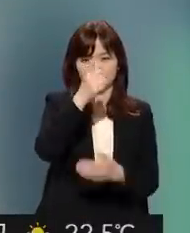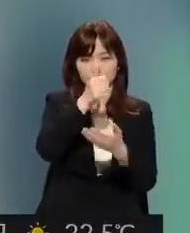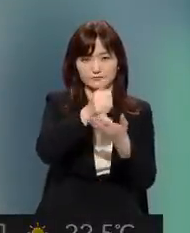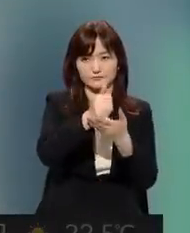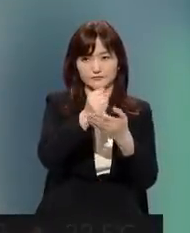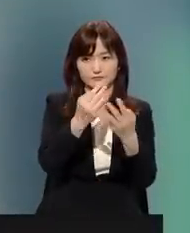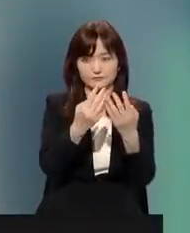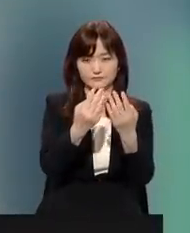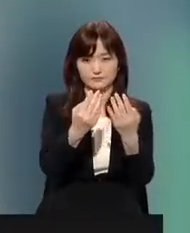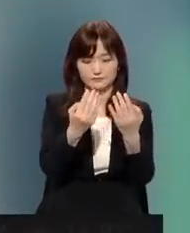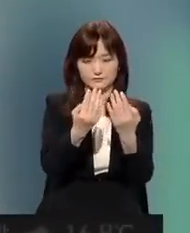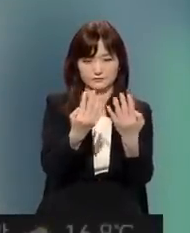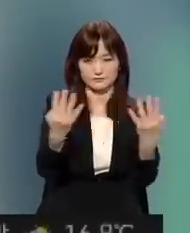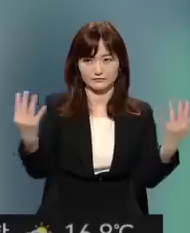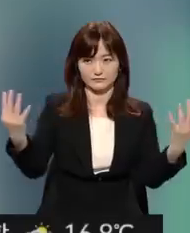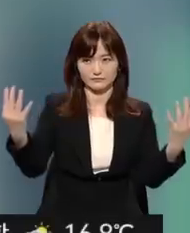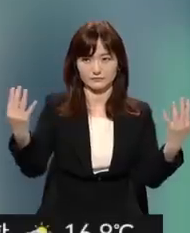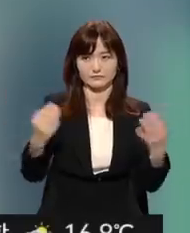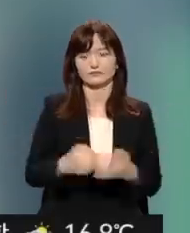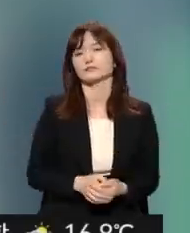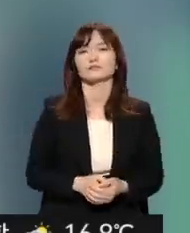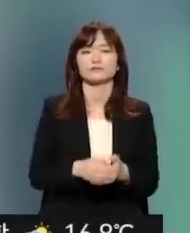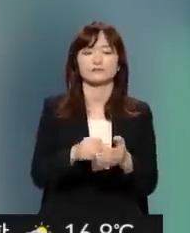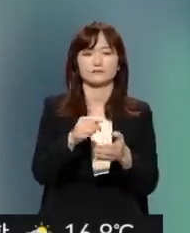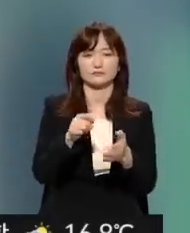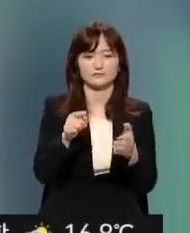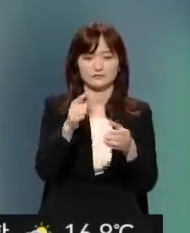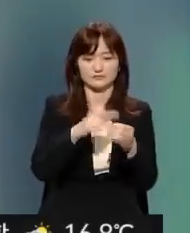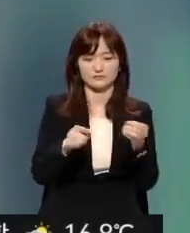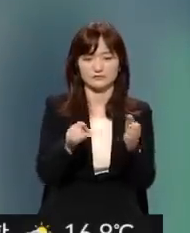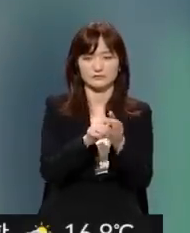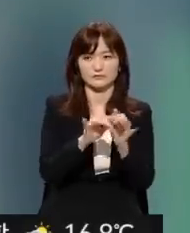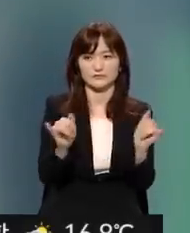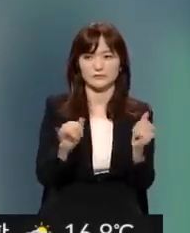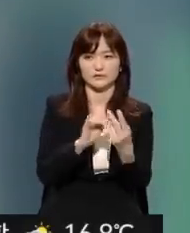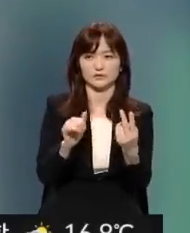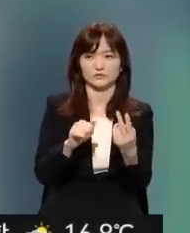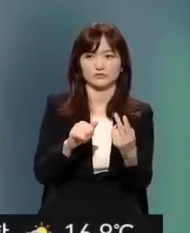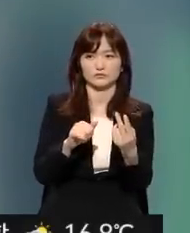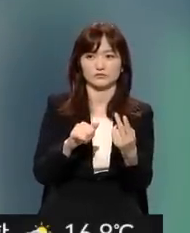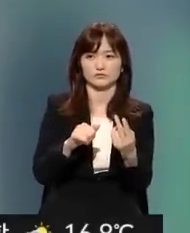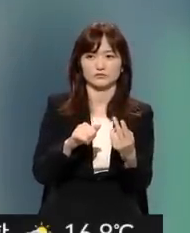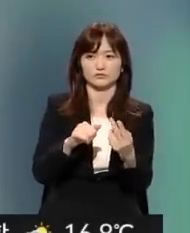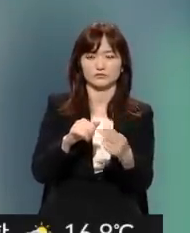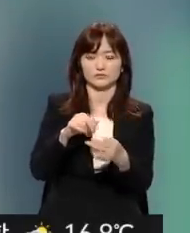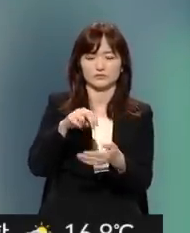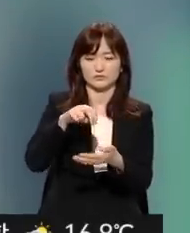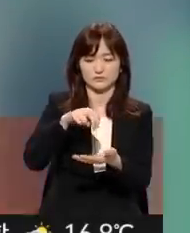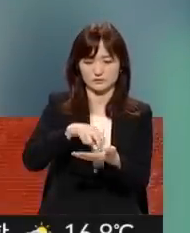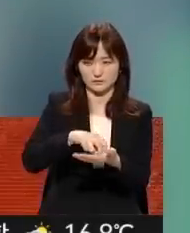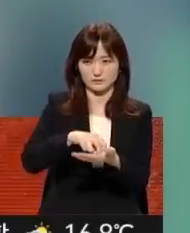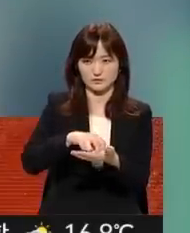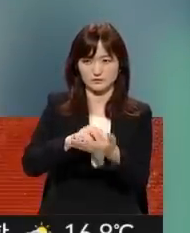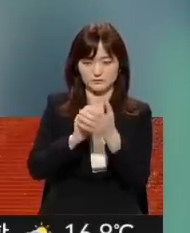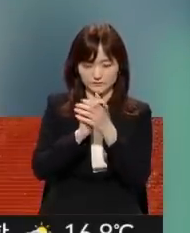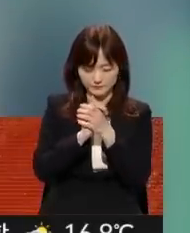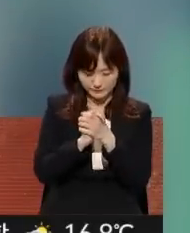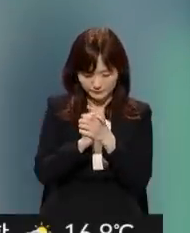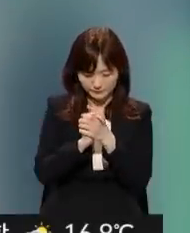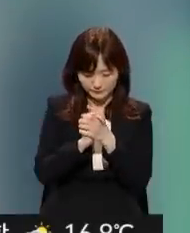앞에 두 불교 신자가 무릎을 꿇고 불공을 드리고 있는 중입니다. 진중한 분위기 속에 개 한 마리가